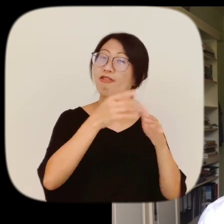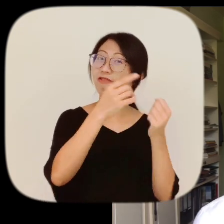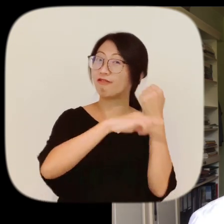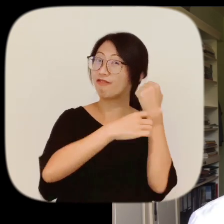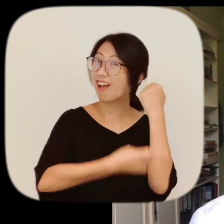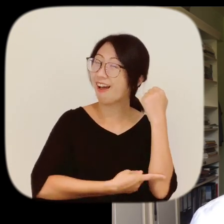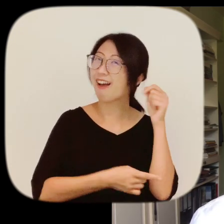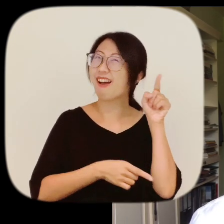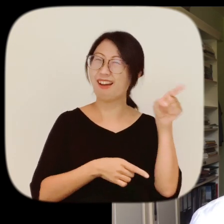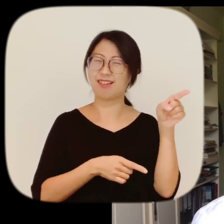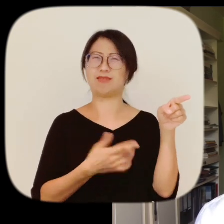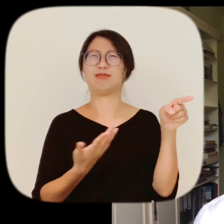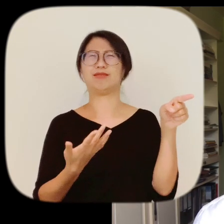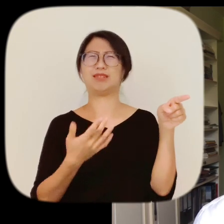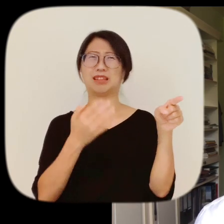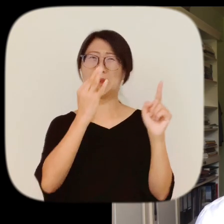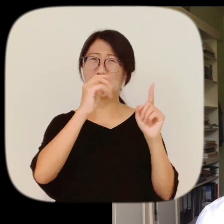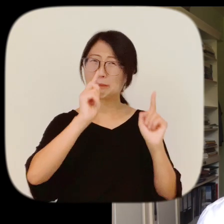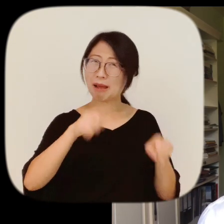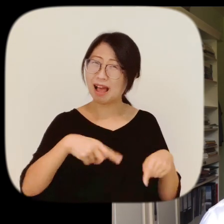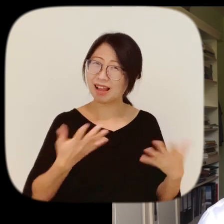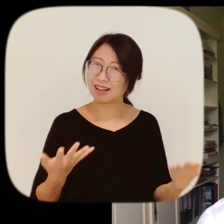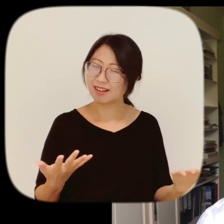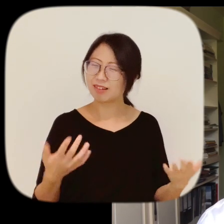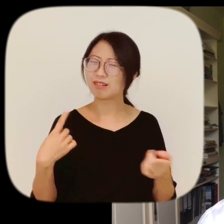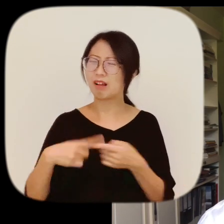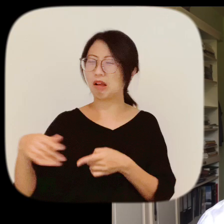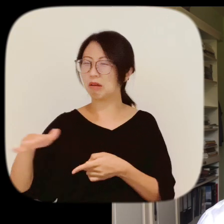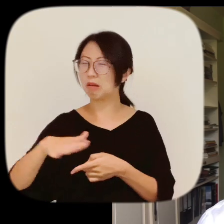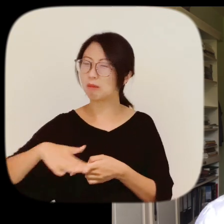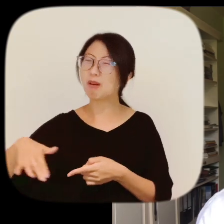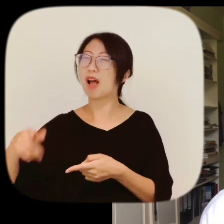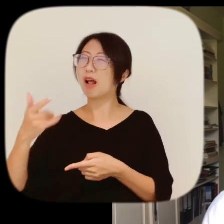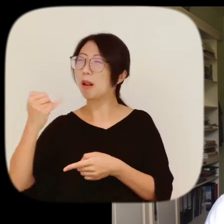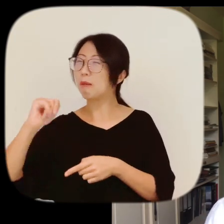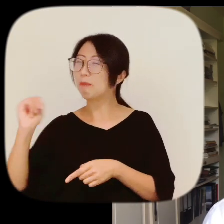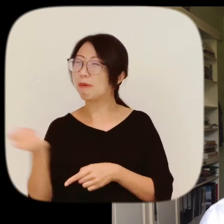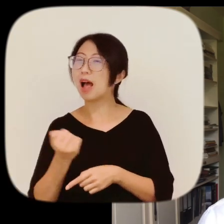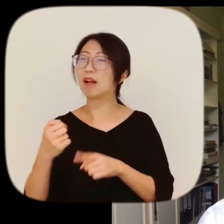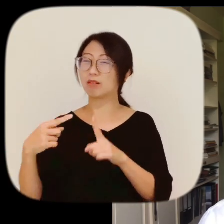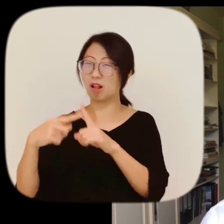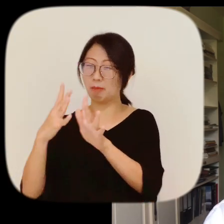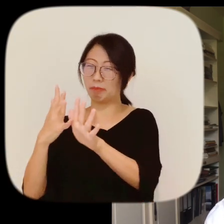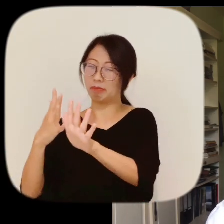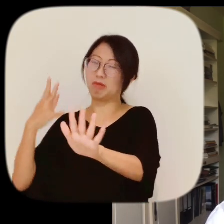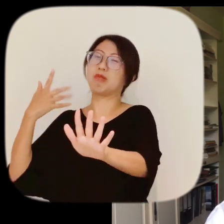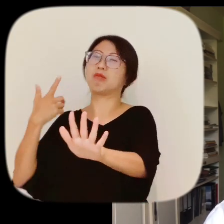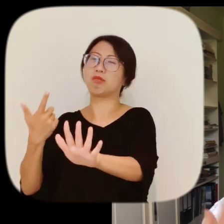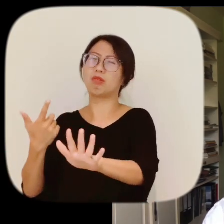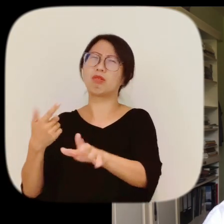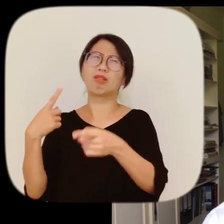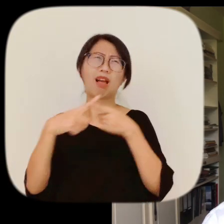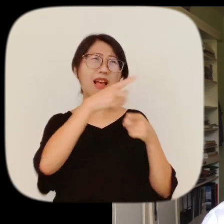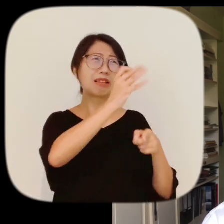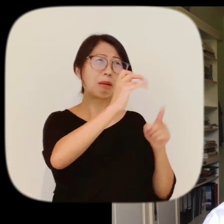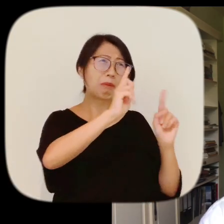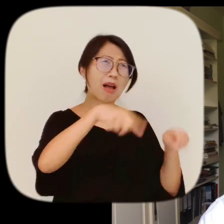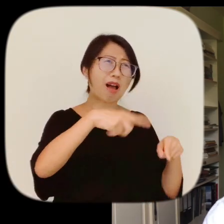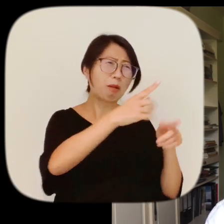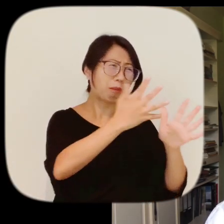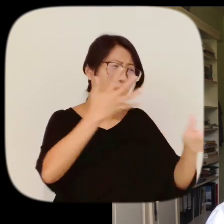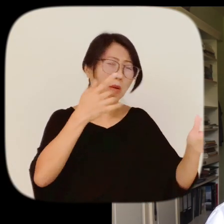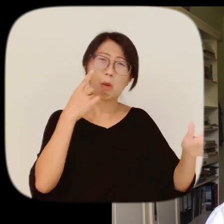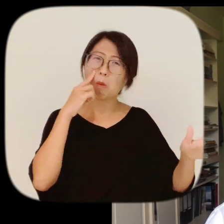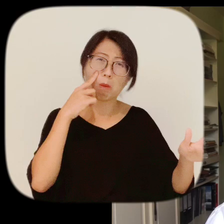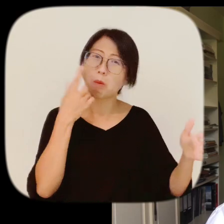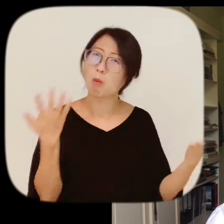百万人香港排队就是会排成什么呢你有没有见过呢你完全见不到这些东你就知道那是一个谎言来的讲